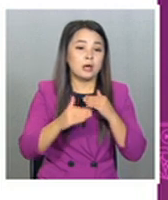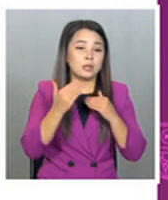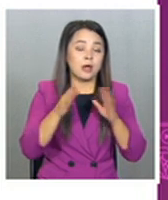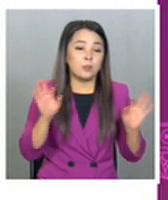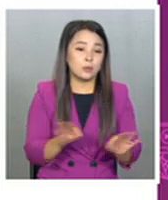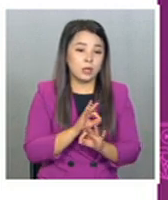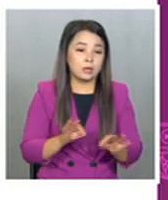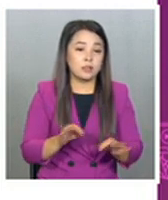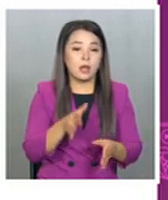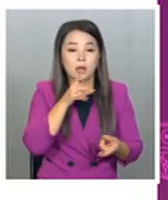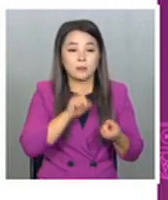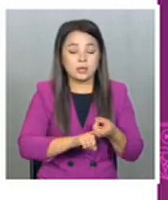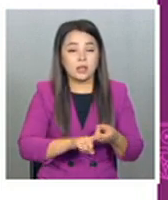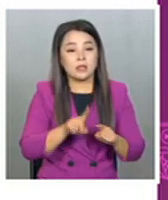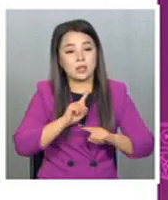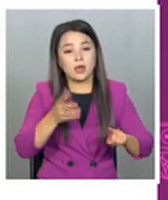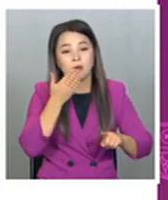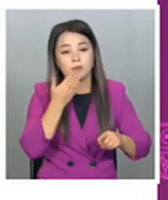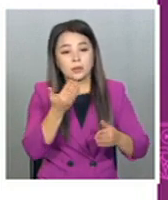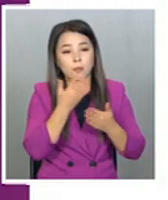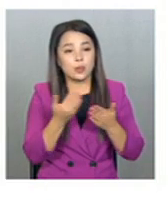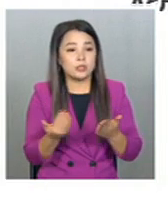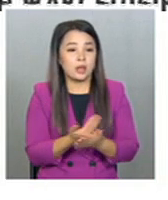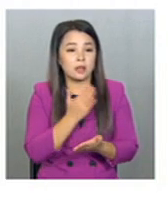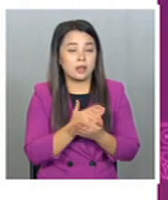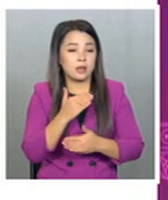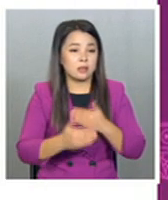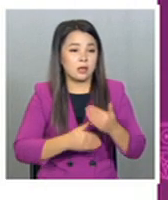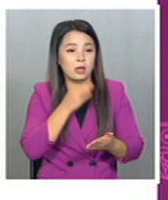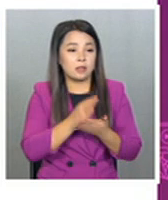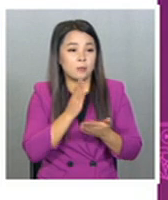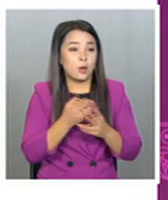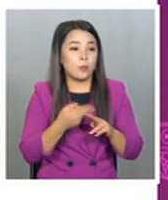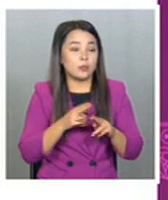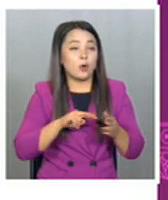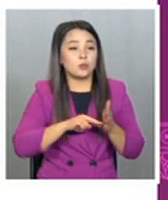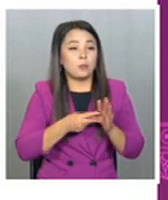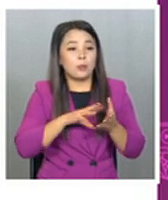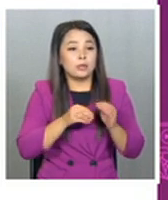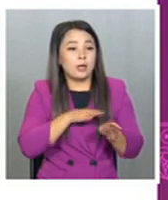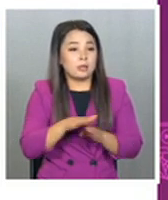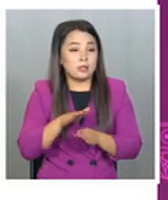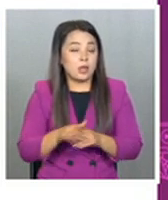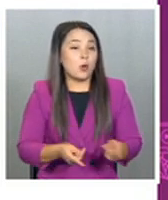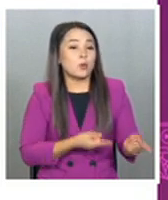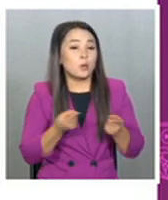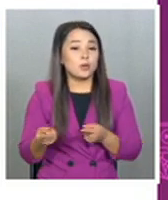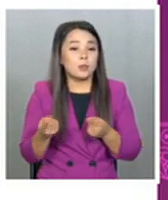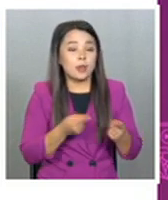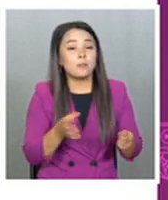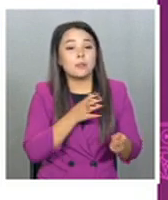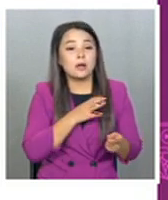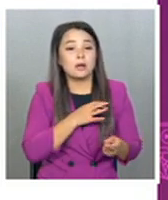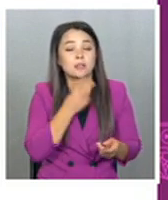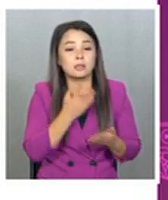әуендері заманауи цифрлық форматта жаңа тыныс алып келеді. Бұл жобаларды жүзеге асыру үшін көшпенділердің бай мұрасын